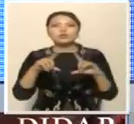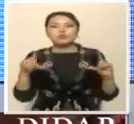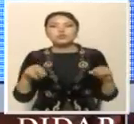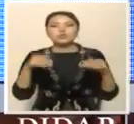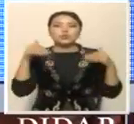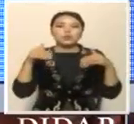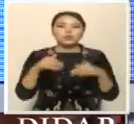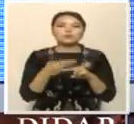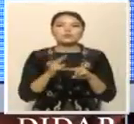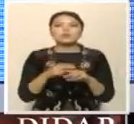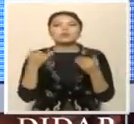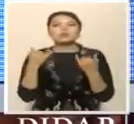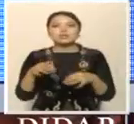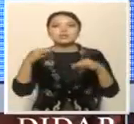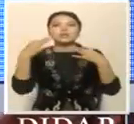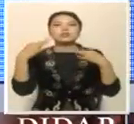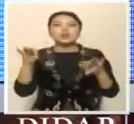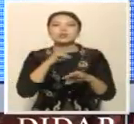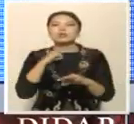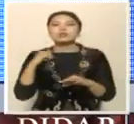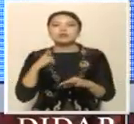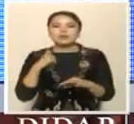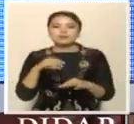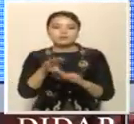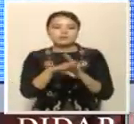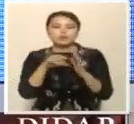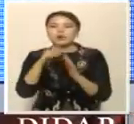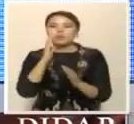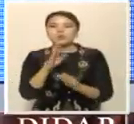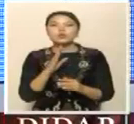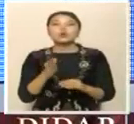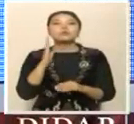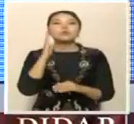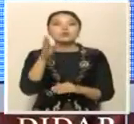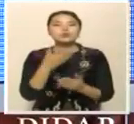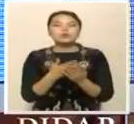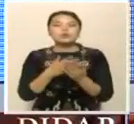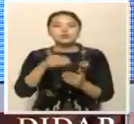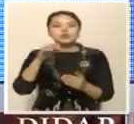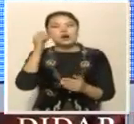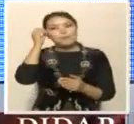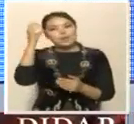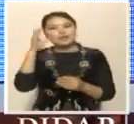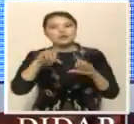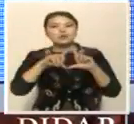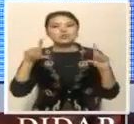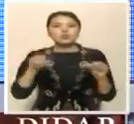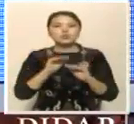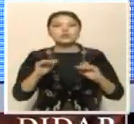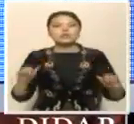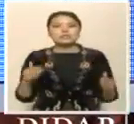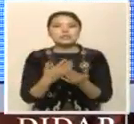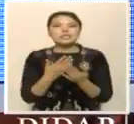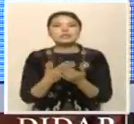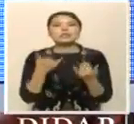мектептері дербес анықтап өздері белгілейді. Сондықтан бұл білім беру ұйымдарына оқушылар